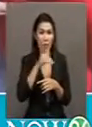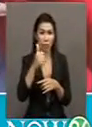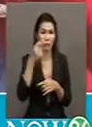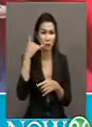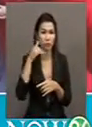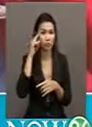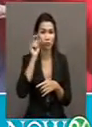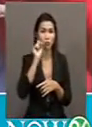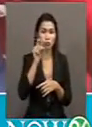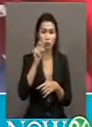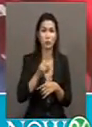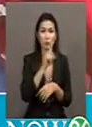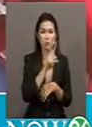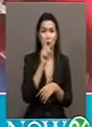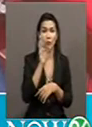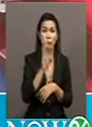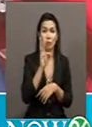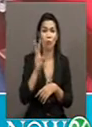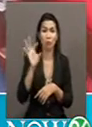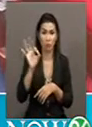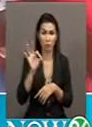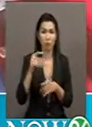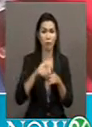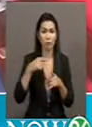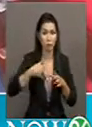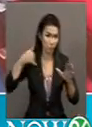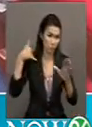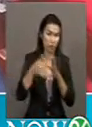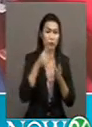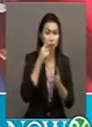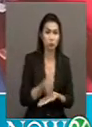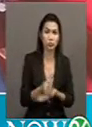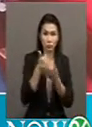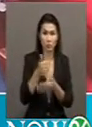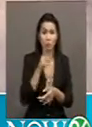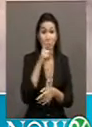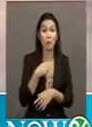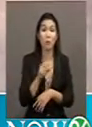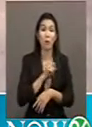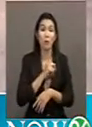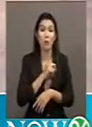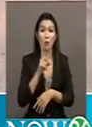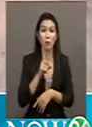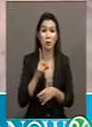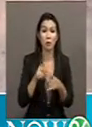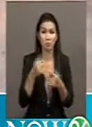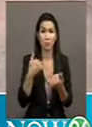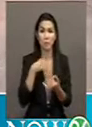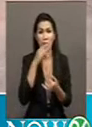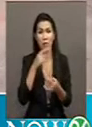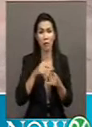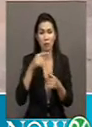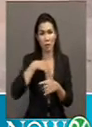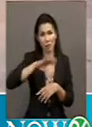ายด่วน1669ให้สามารถเข้าเสนอได้ทันทีหรือว่าอยู่คนเดียวแล้วเกิดมีอาการอย่างที่บอกขึ้น